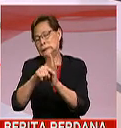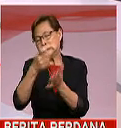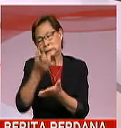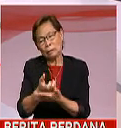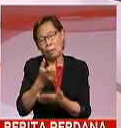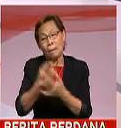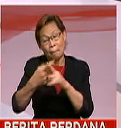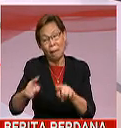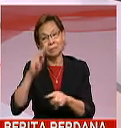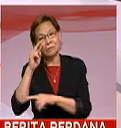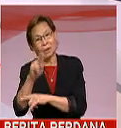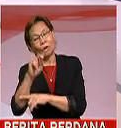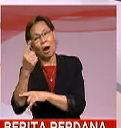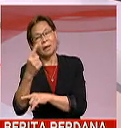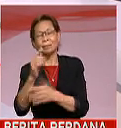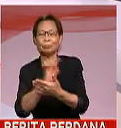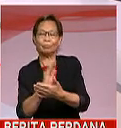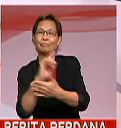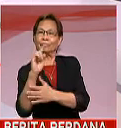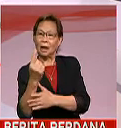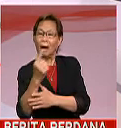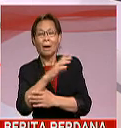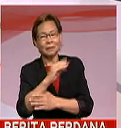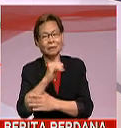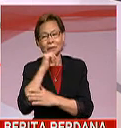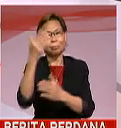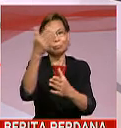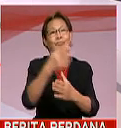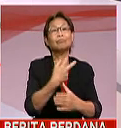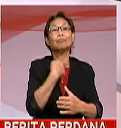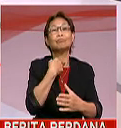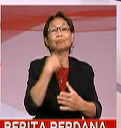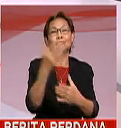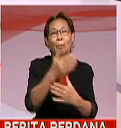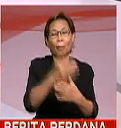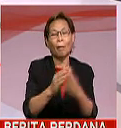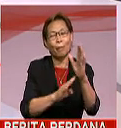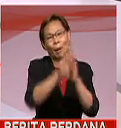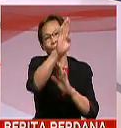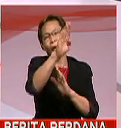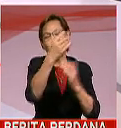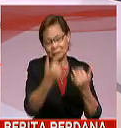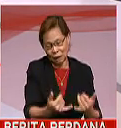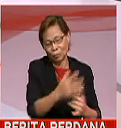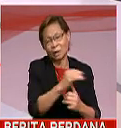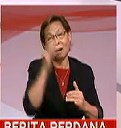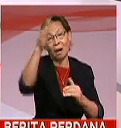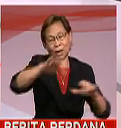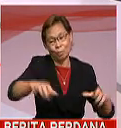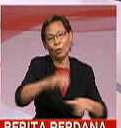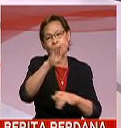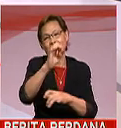ekonomi, namun ia dilihat hanya bersifat sementara dan tidak akan menjejaskan perancangan pembangunan yang sedang dan akan